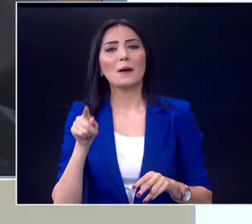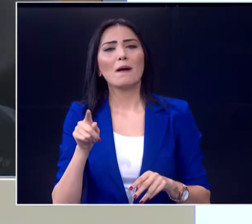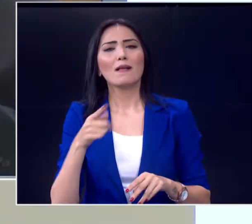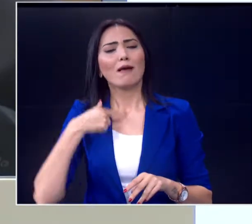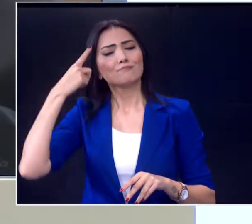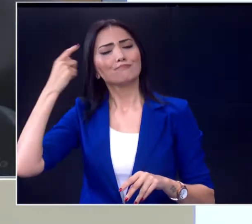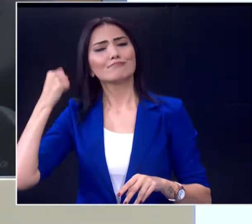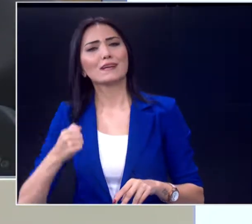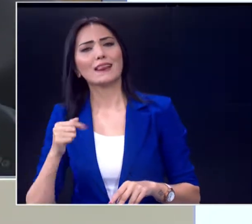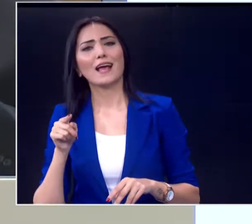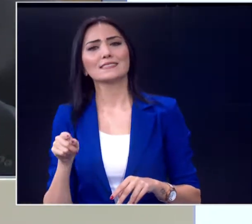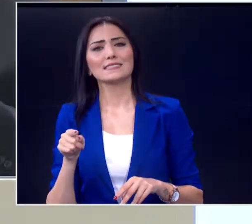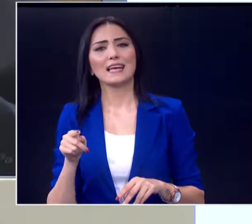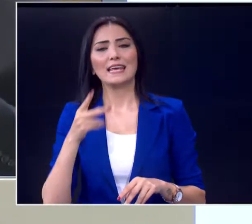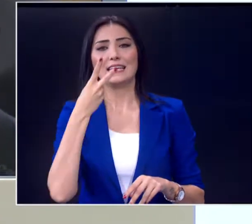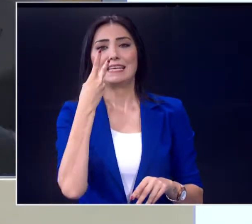inat,